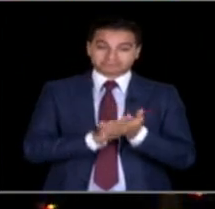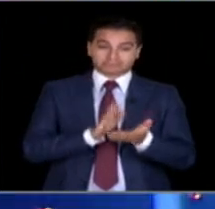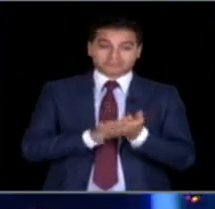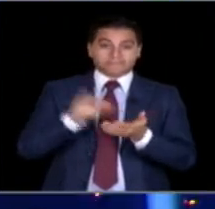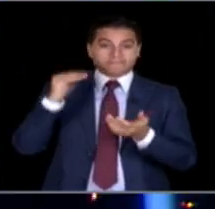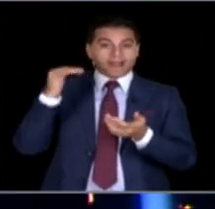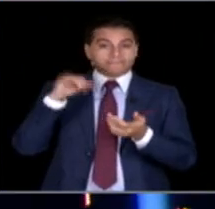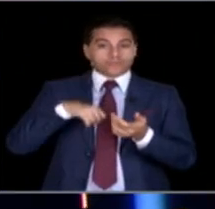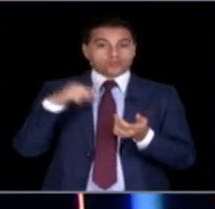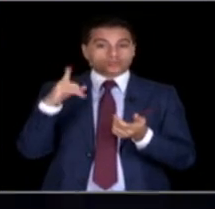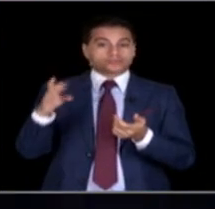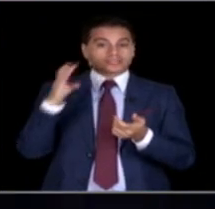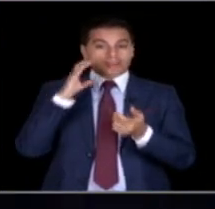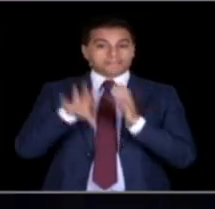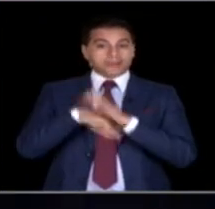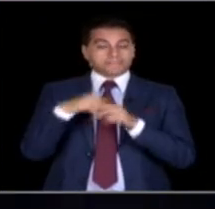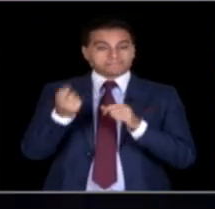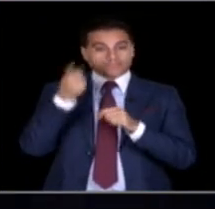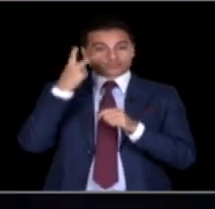بدأ تشغيل المشروع في 2009